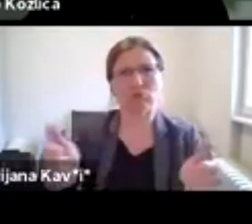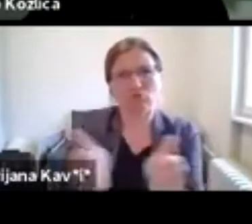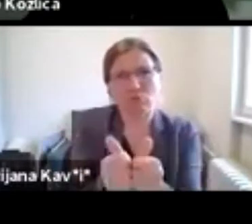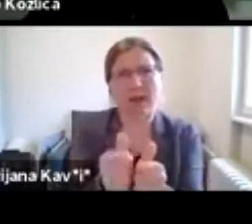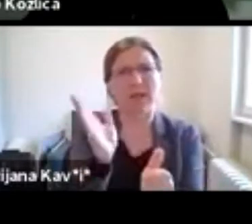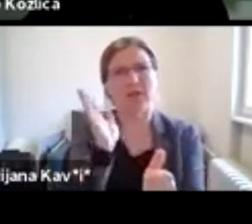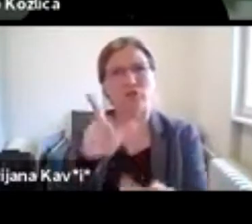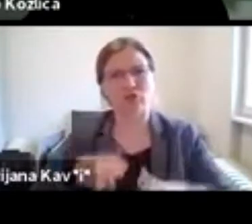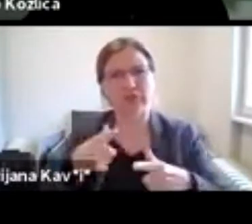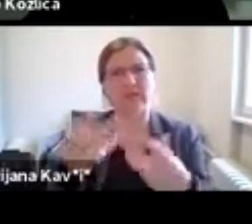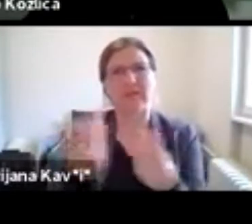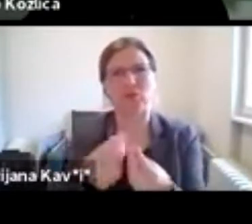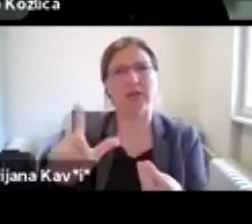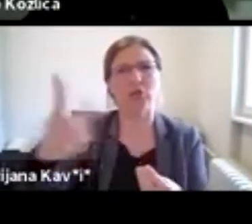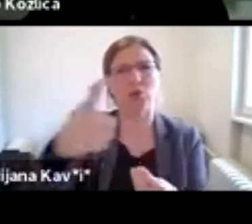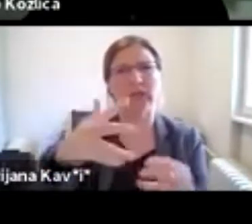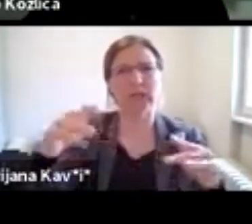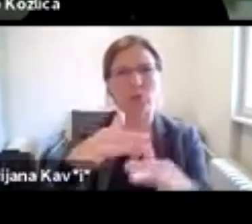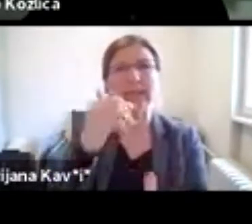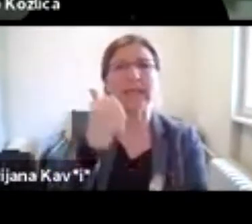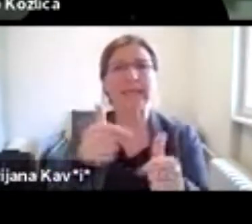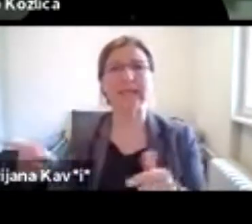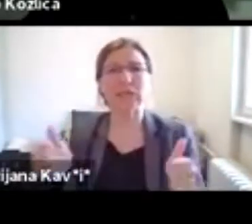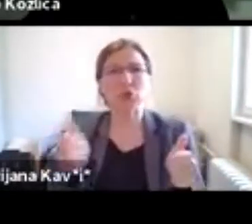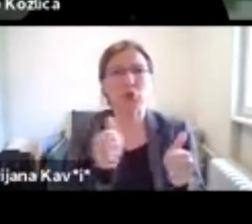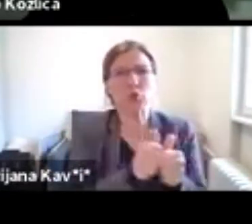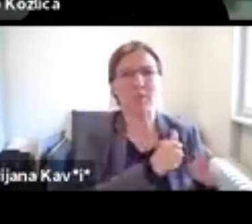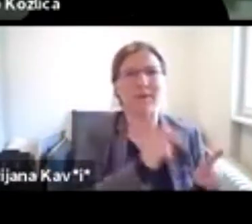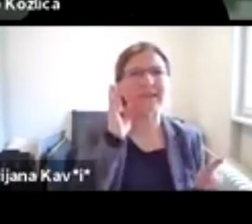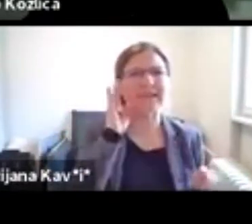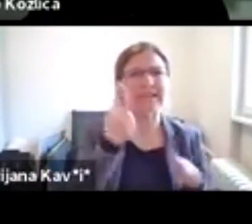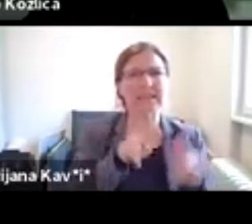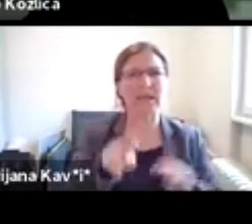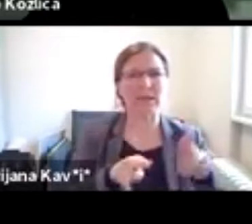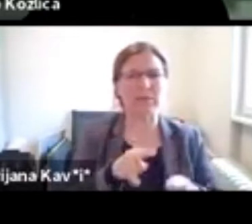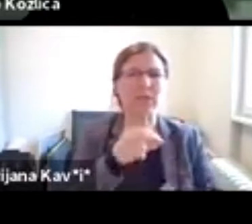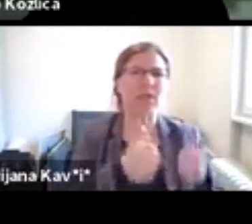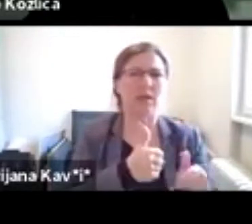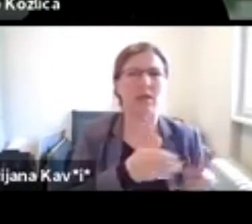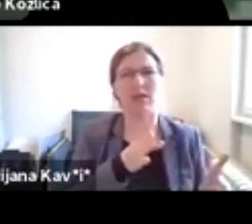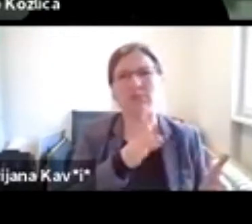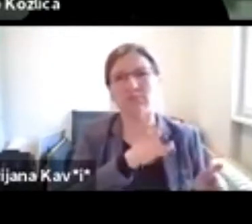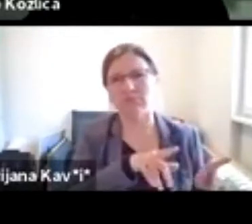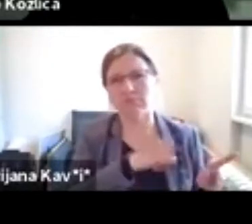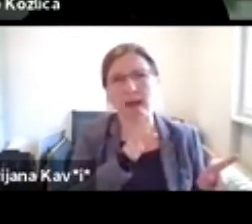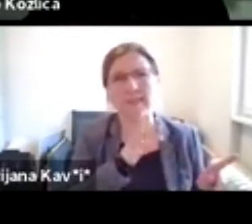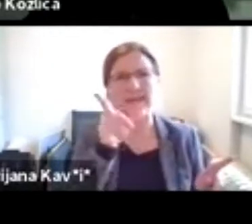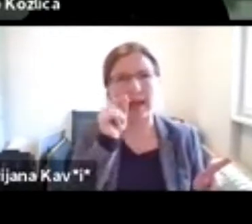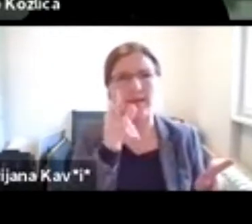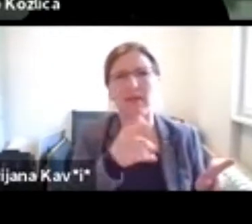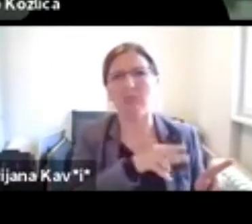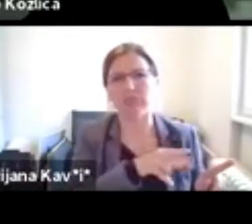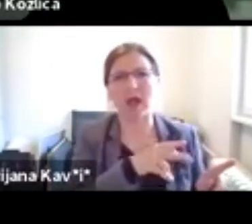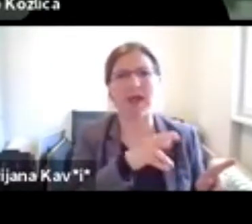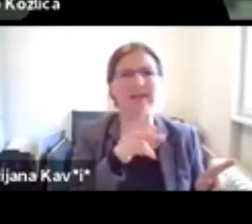slučaj, ili žive sa nekim od svojih skrbnika, bilo da su roditelji, bake ili djedovi, braća ili sestre, te se